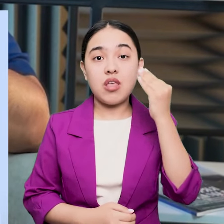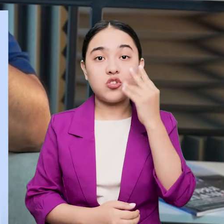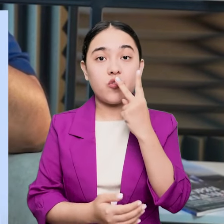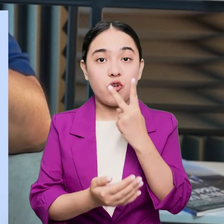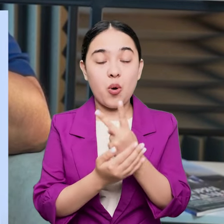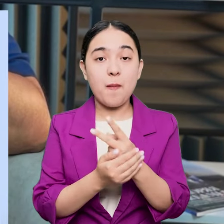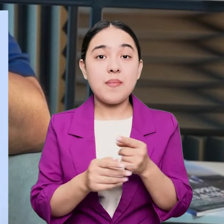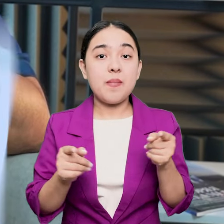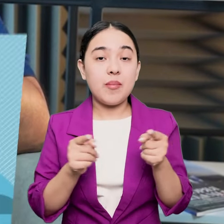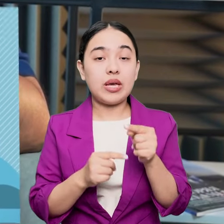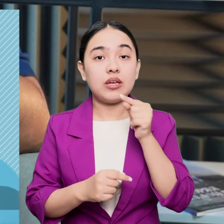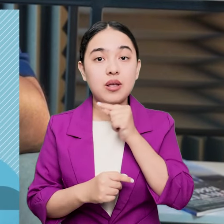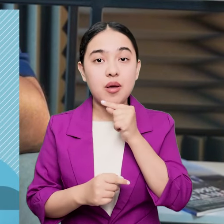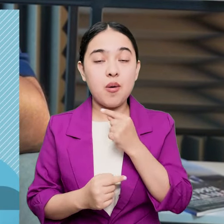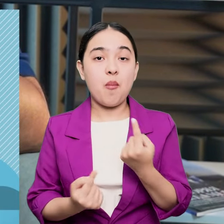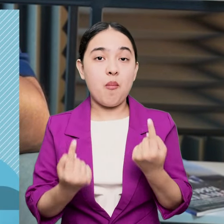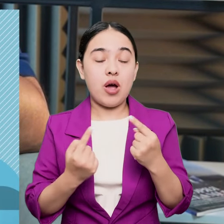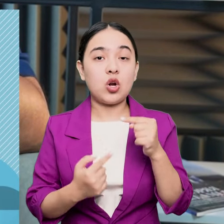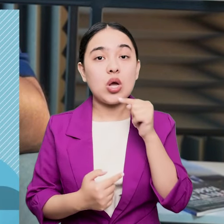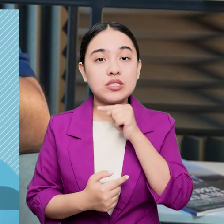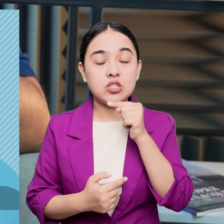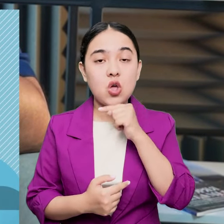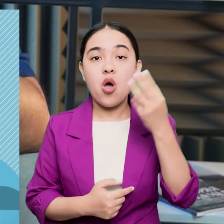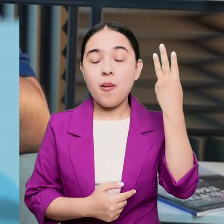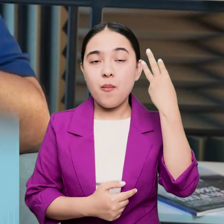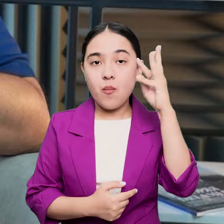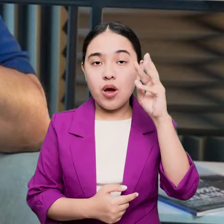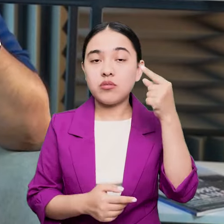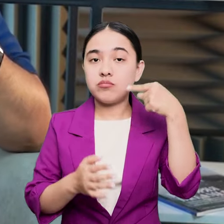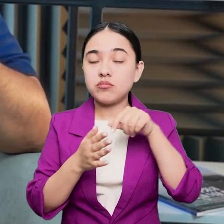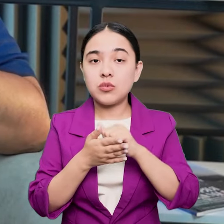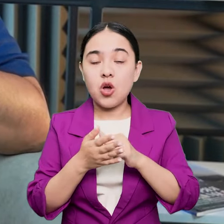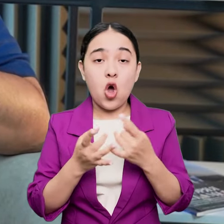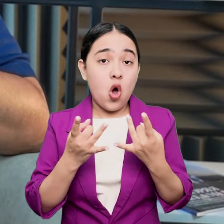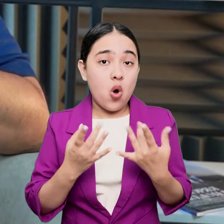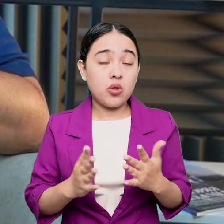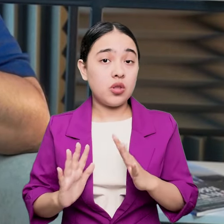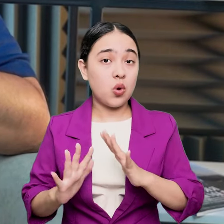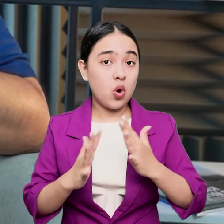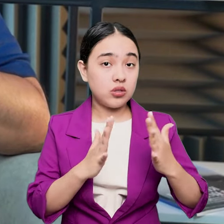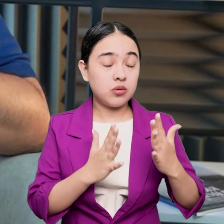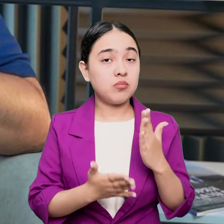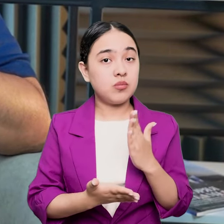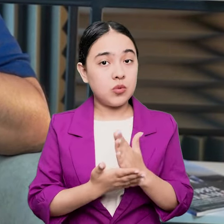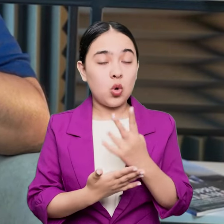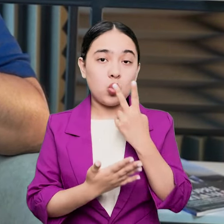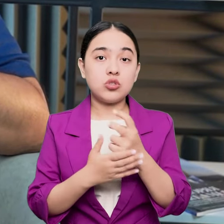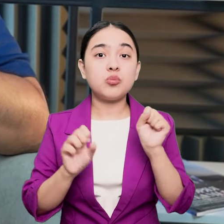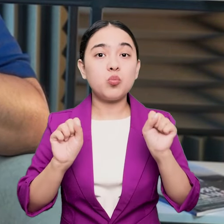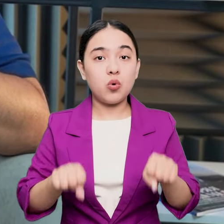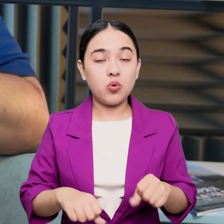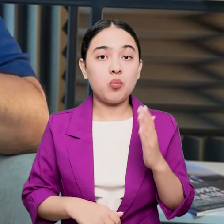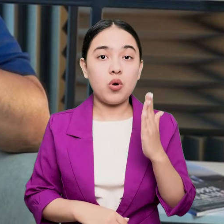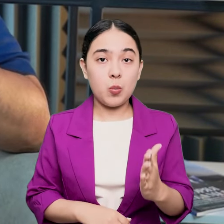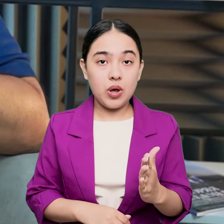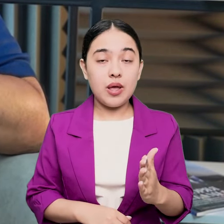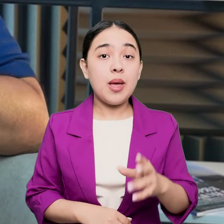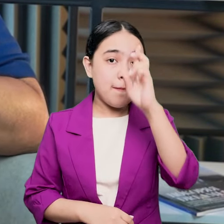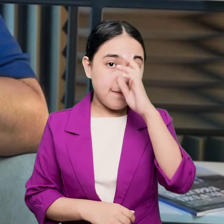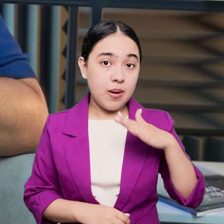qilgan mikroiqtisodiy va makroiqtisodiy modellarning yadrosida oddiy hodisalar yotishini ko'rishimiz mumkin bo'ladi.